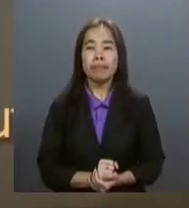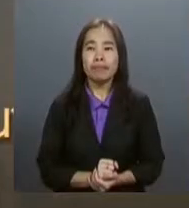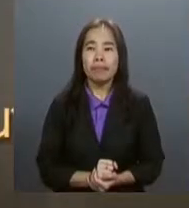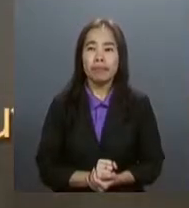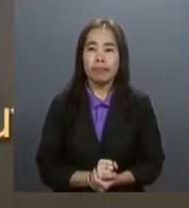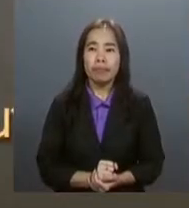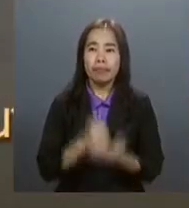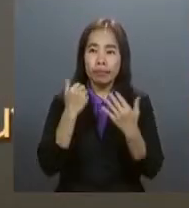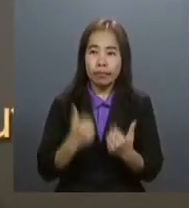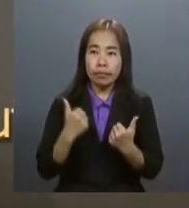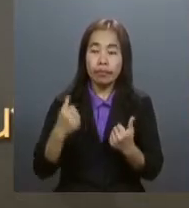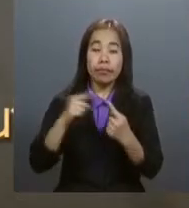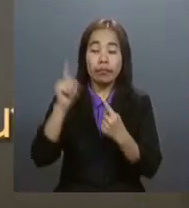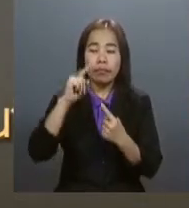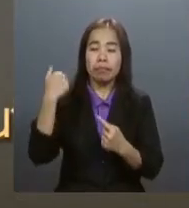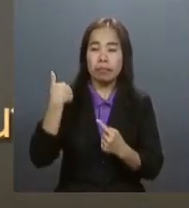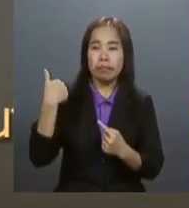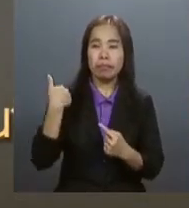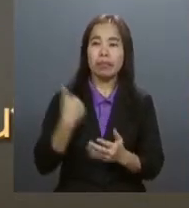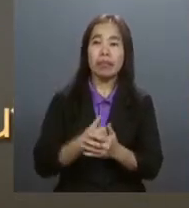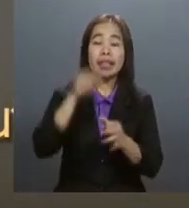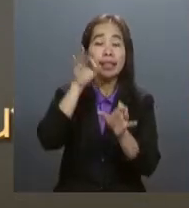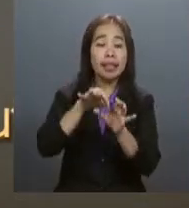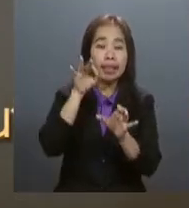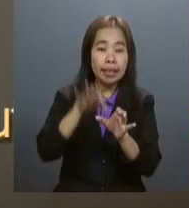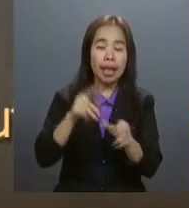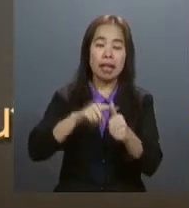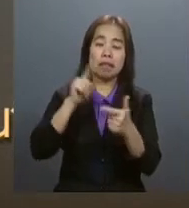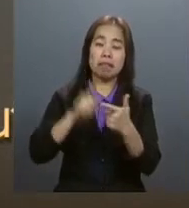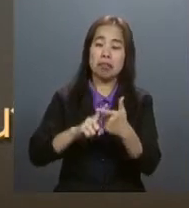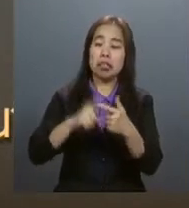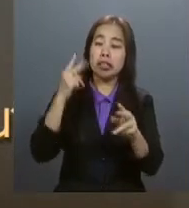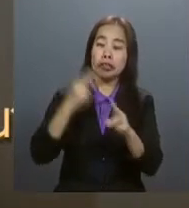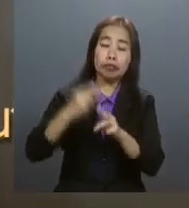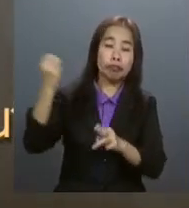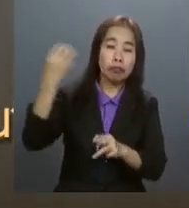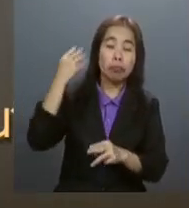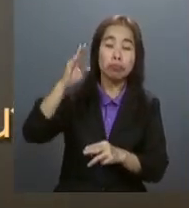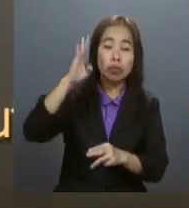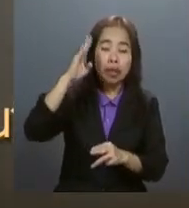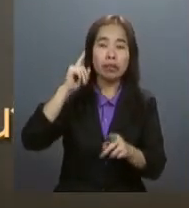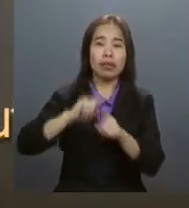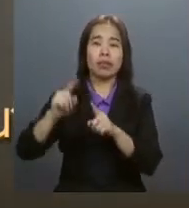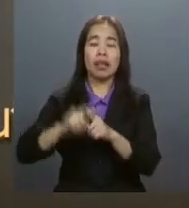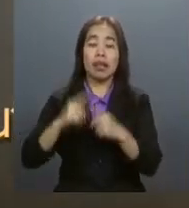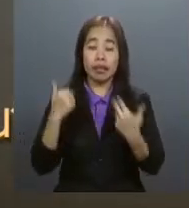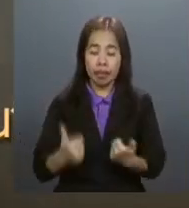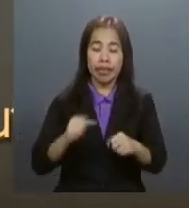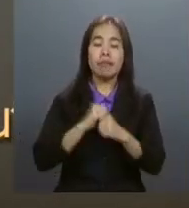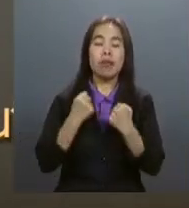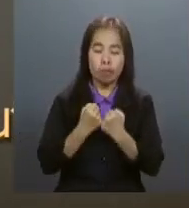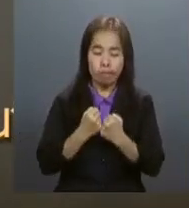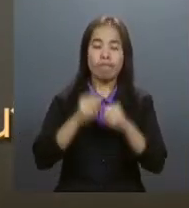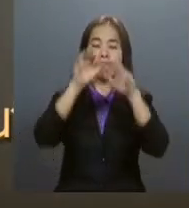ก็มีพวกแบงค์อย่างเงี้ยค่ะพวกแบงค์สมาคมกำลังร่างแถลงการน่ะนะค